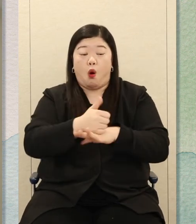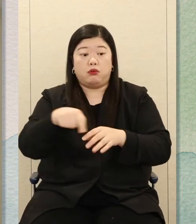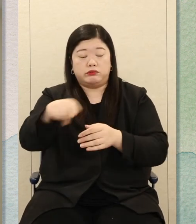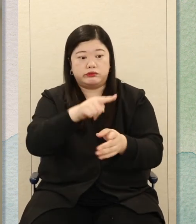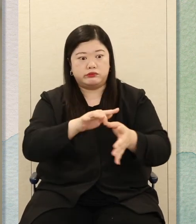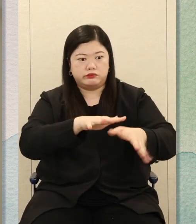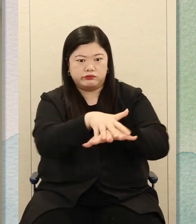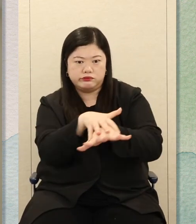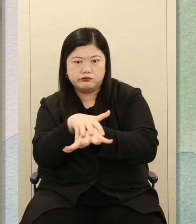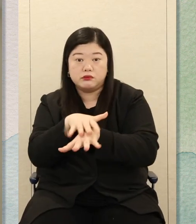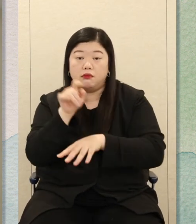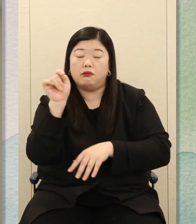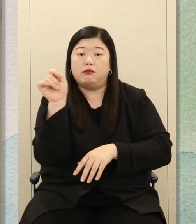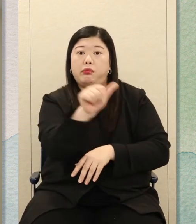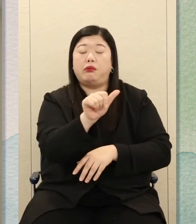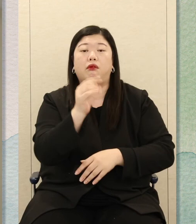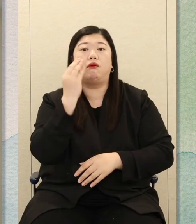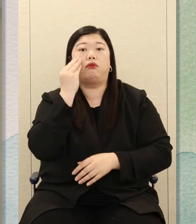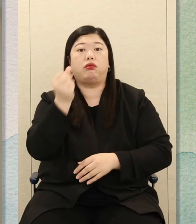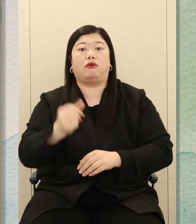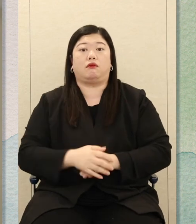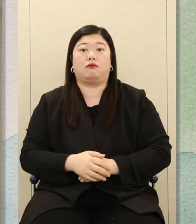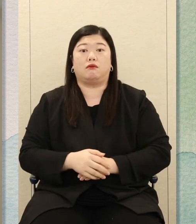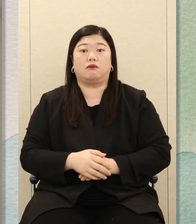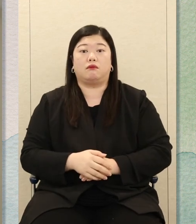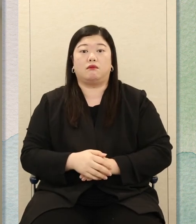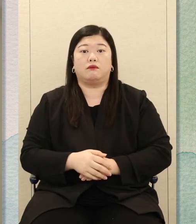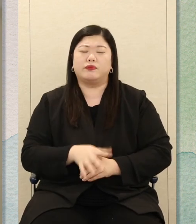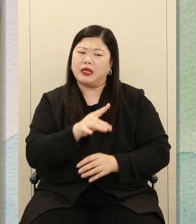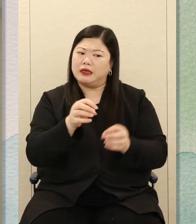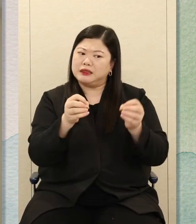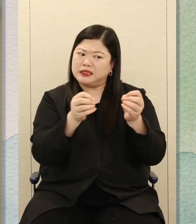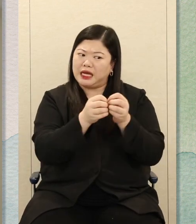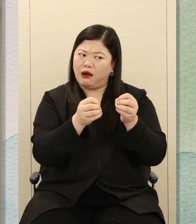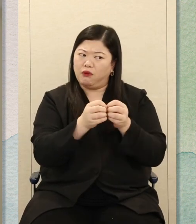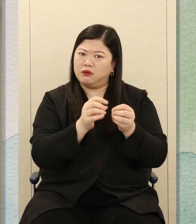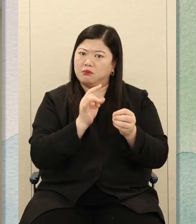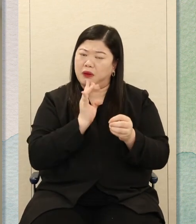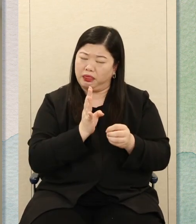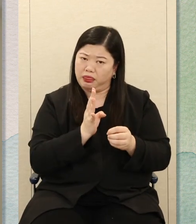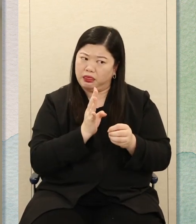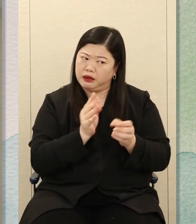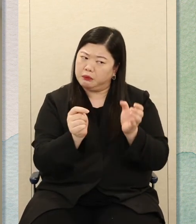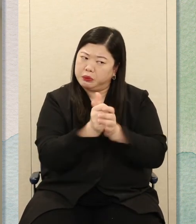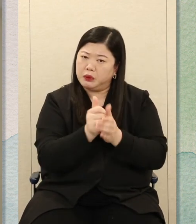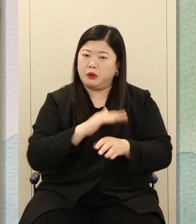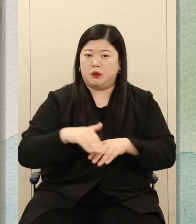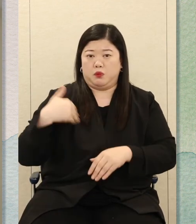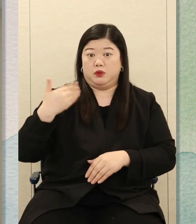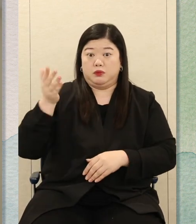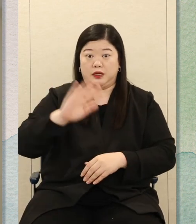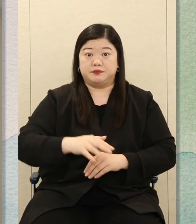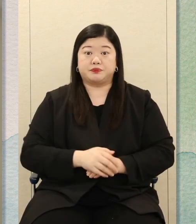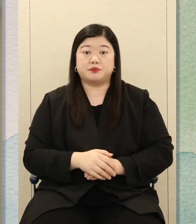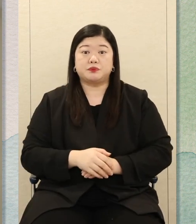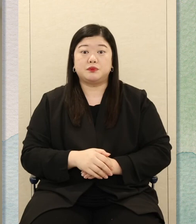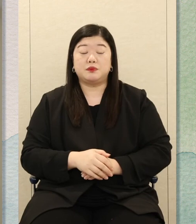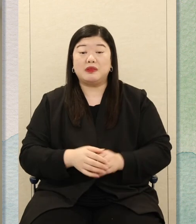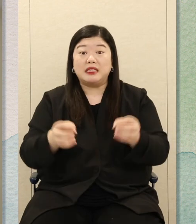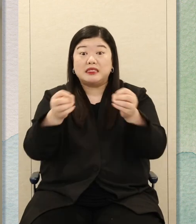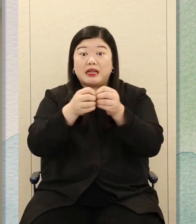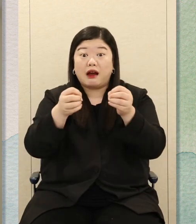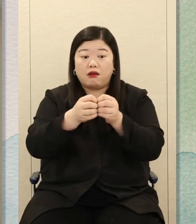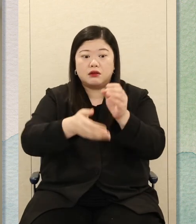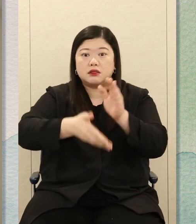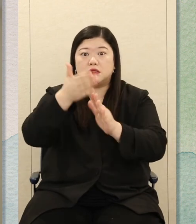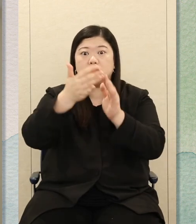속도로 늘었어요. 근데 이게 창원이라는 도시의 특징일 수도 있거든요. 예, 창원이라는 도시가 100만이 넘는 거대 도시예요.